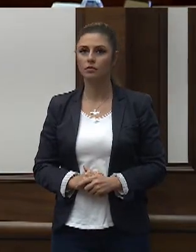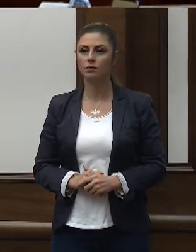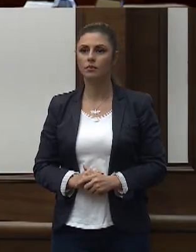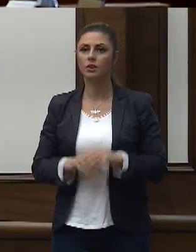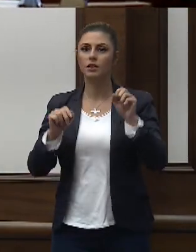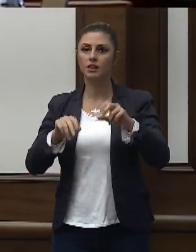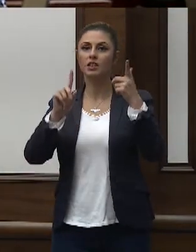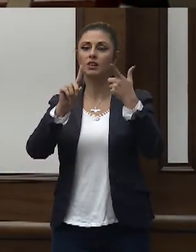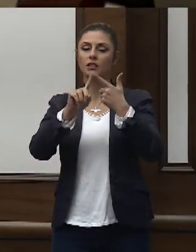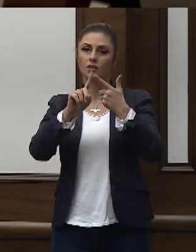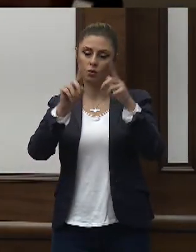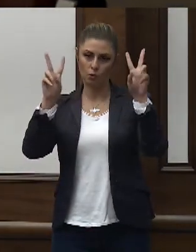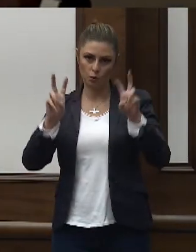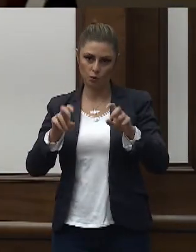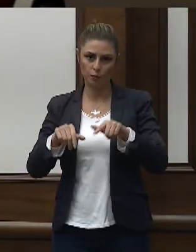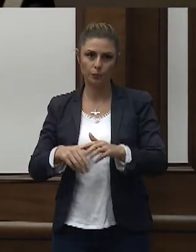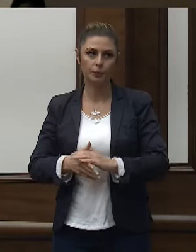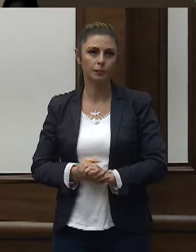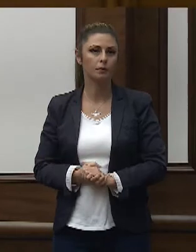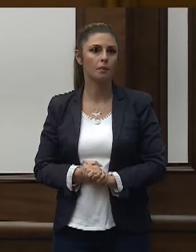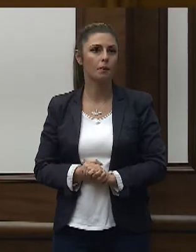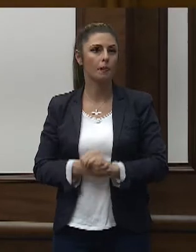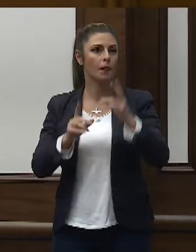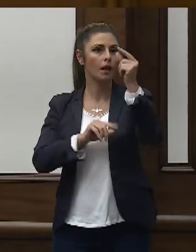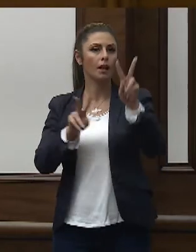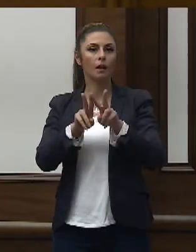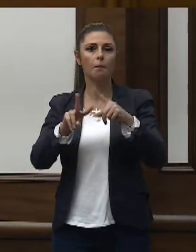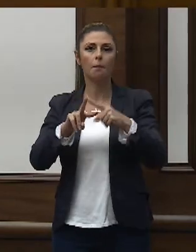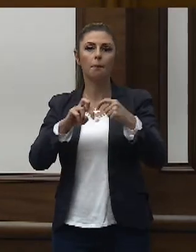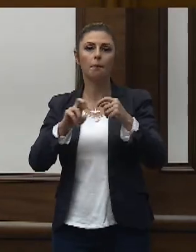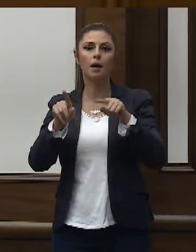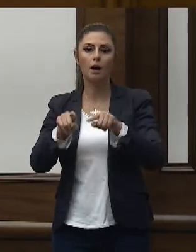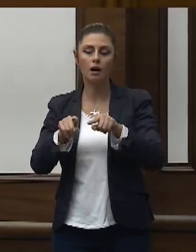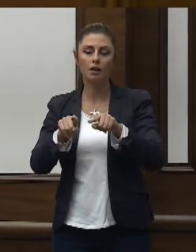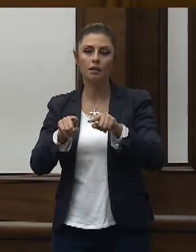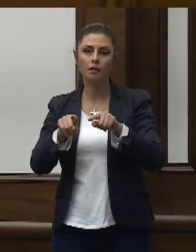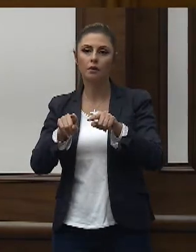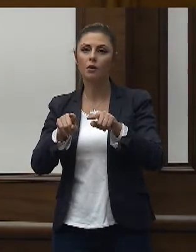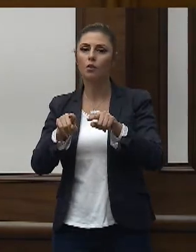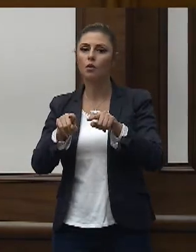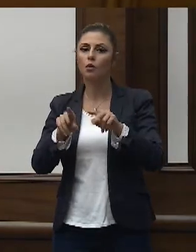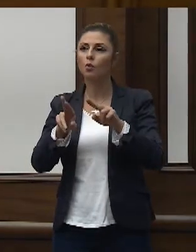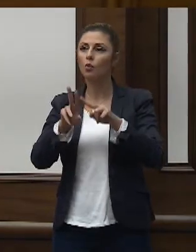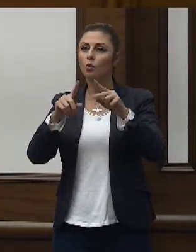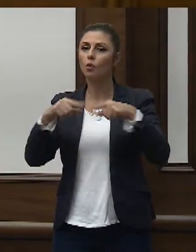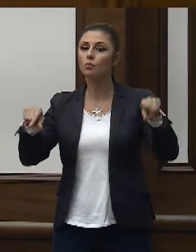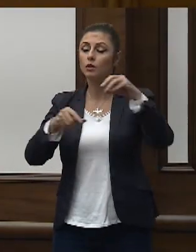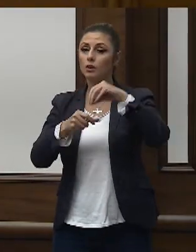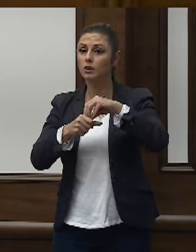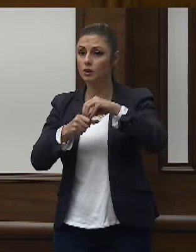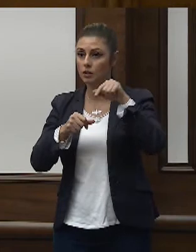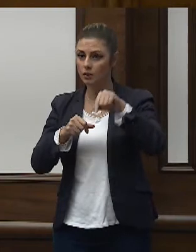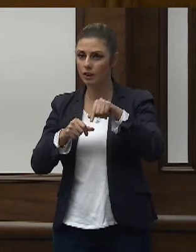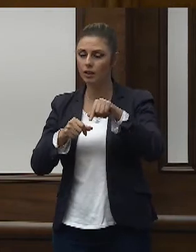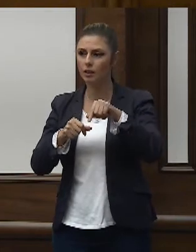Gündemimizin ikinci maddesi. İmar Komisyonu'nda bulunan ve sabah gündeme almış olduğumuz madde.